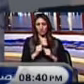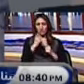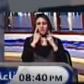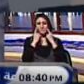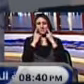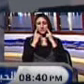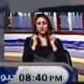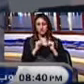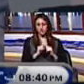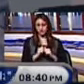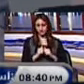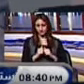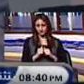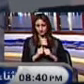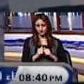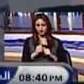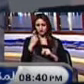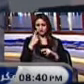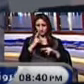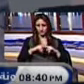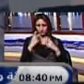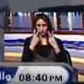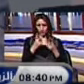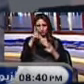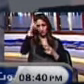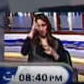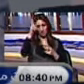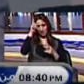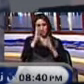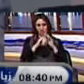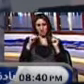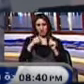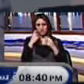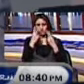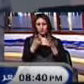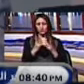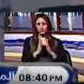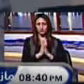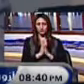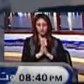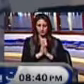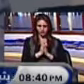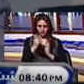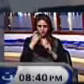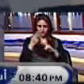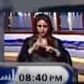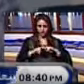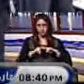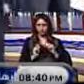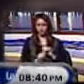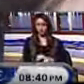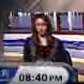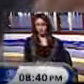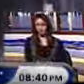بشرتي. نشوف التقارير اللي معانا ونشرة أحوال مصر، ونرجع نستقبل المهندس أحمد إمام وزير الكهرباء والطاقة.